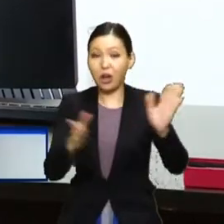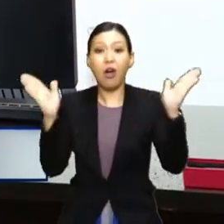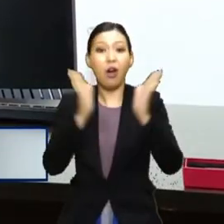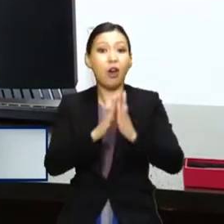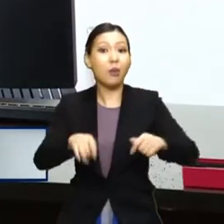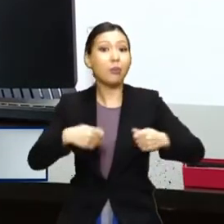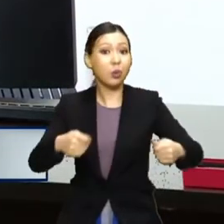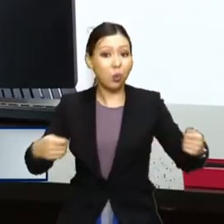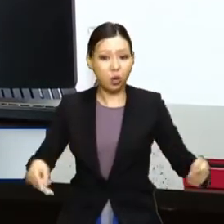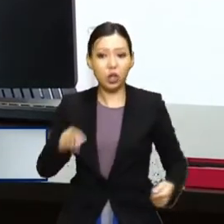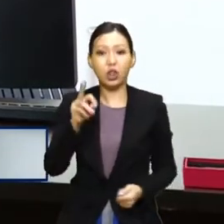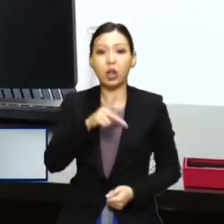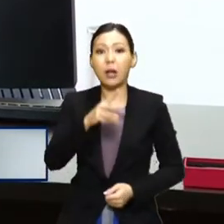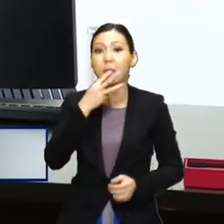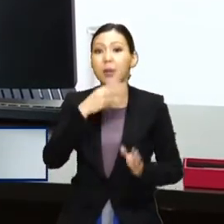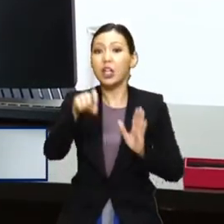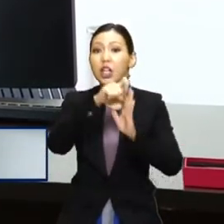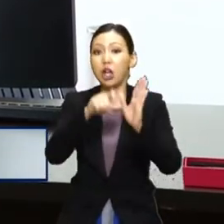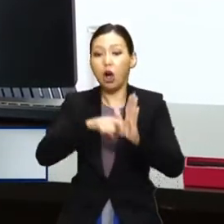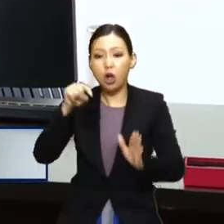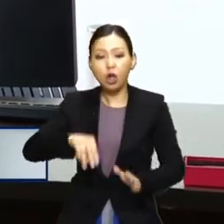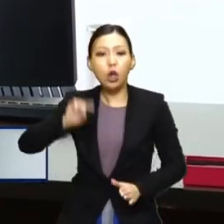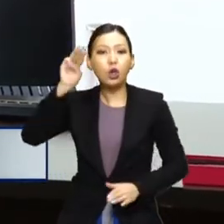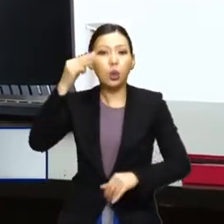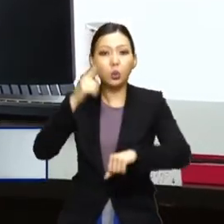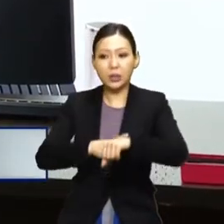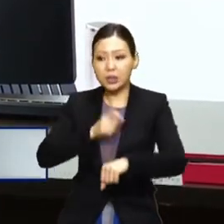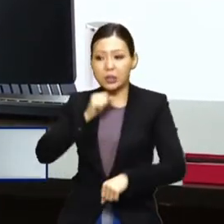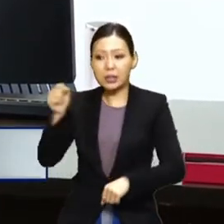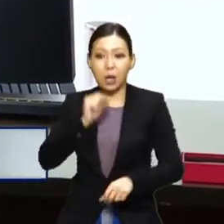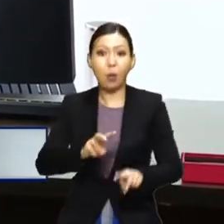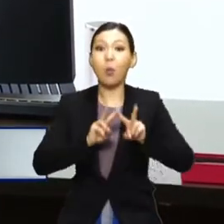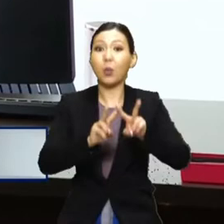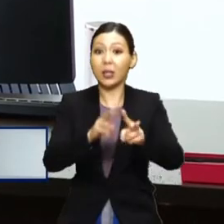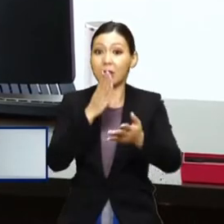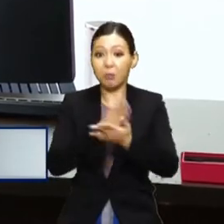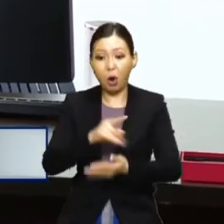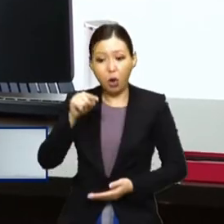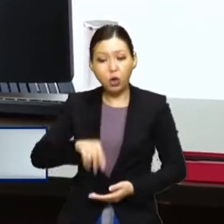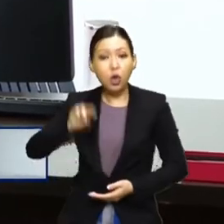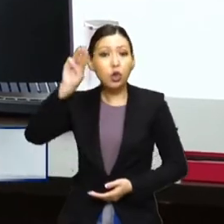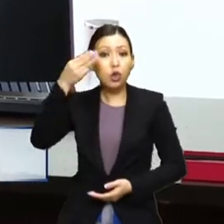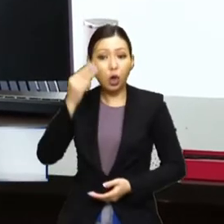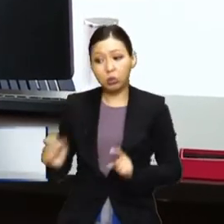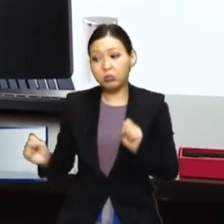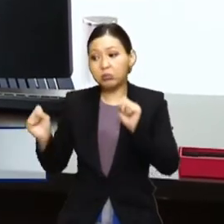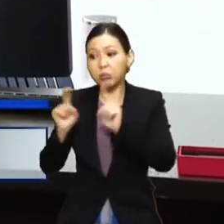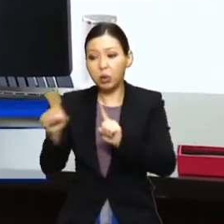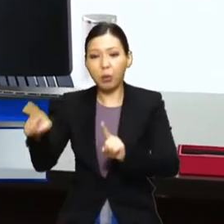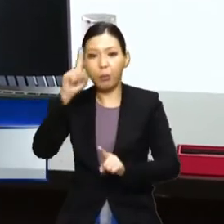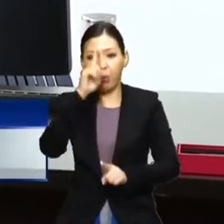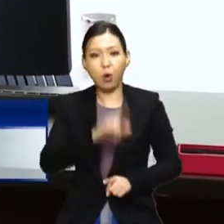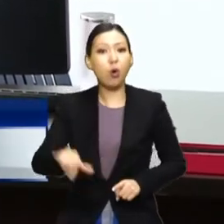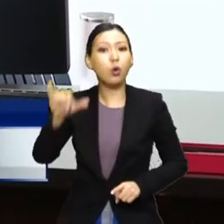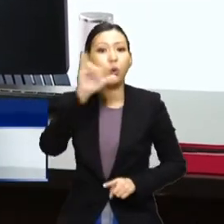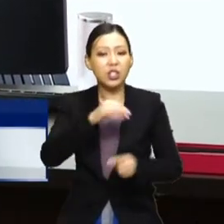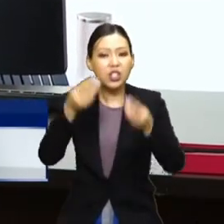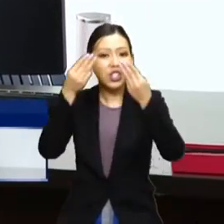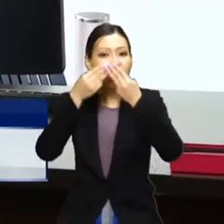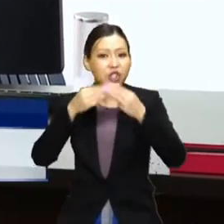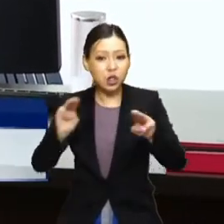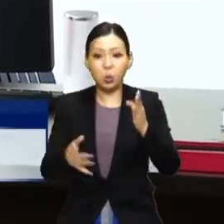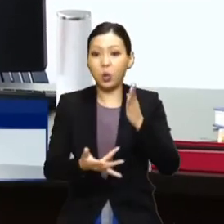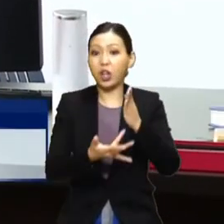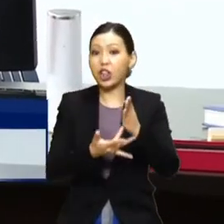Арим төргийн үзэгчтэй тал мэдээллийн хөтөлбөр тодруулахаар үргэлжлэн тав хүн дээр хүрчээн. Тэр өнөөдрийн тодруулахаар Монгол Улсын шинжлэх ухааны технологийн үндэсний зөвлөлийн